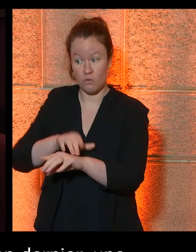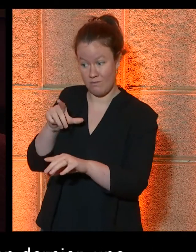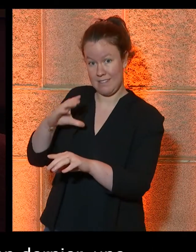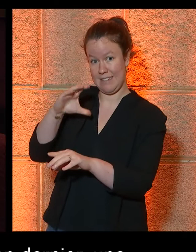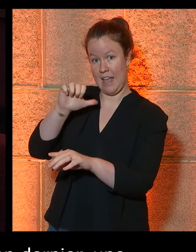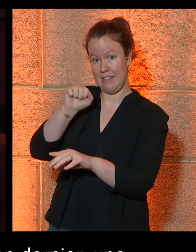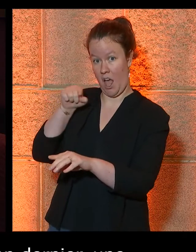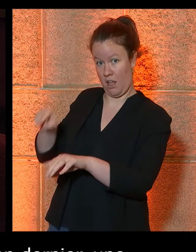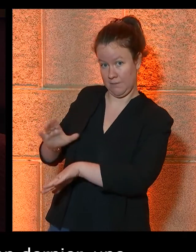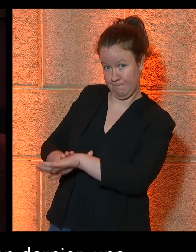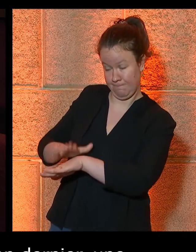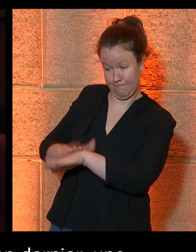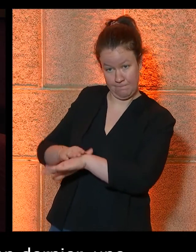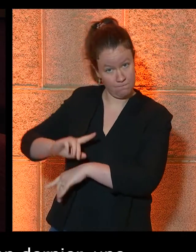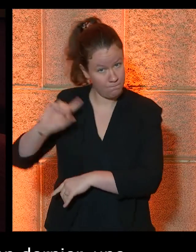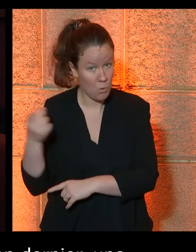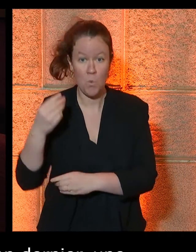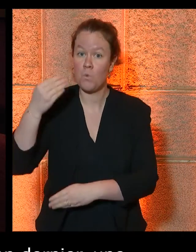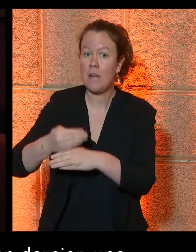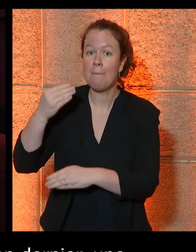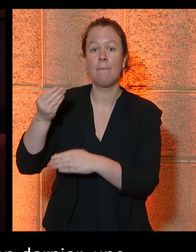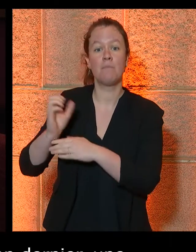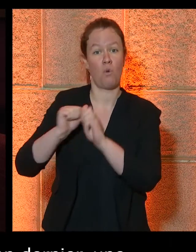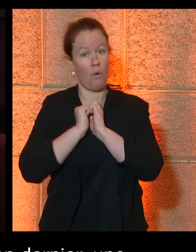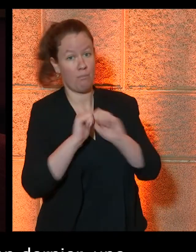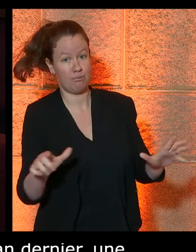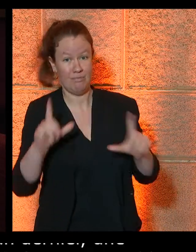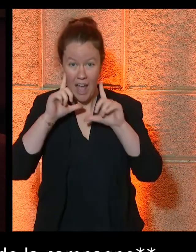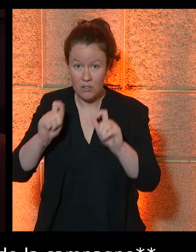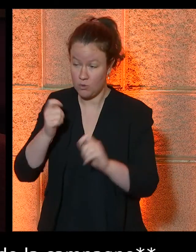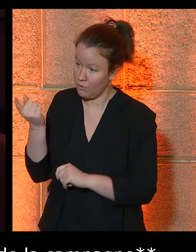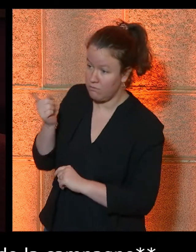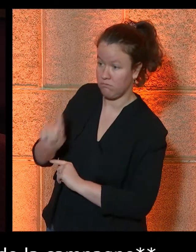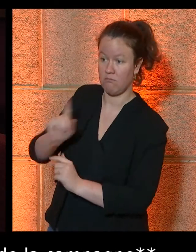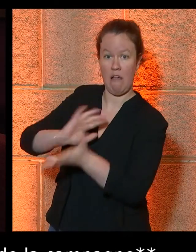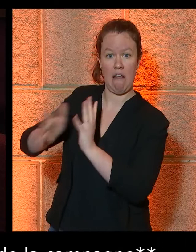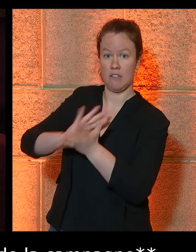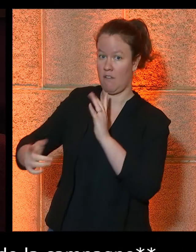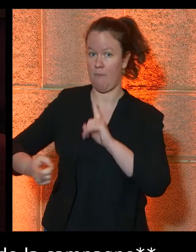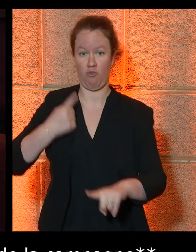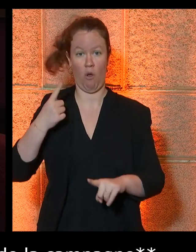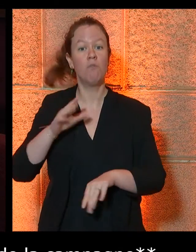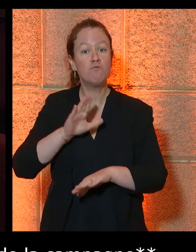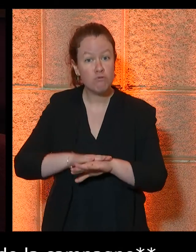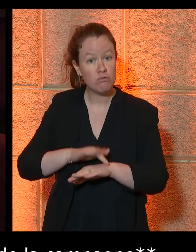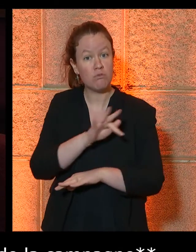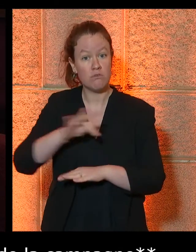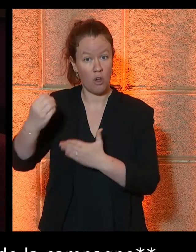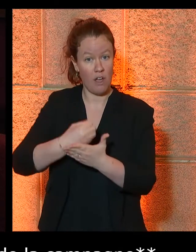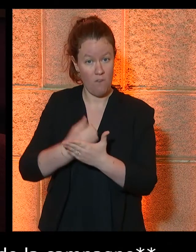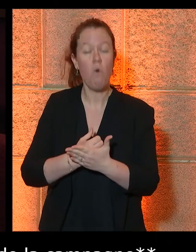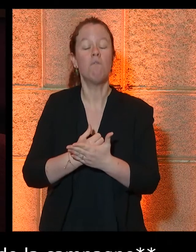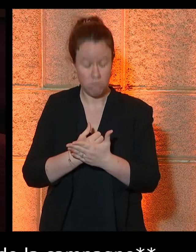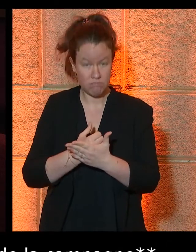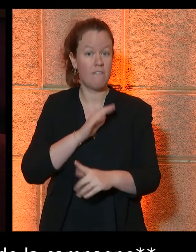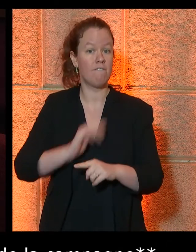diffuser intégralement les clips en LSF. Et ça n'avait pas posé de difficultés particulières à l'époque. Donc on